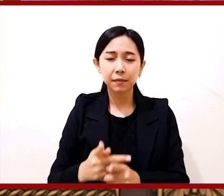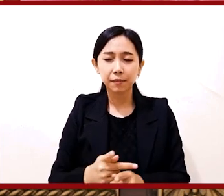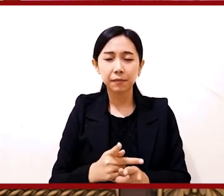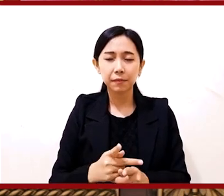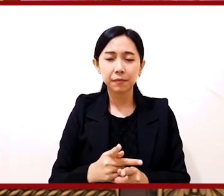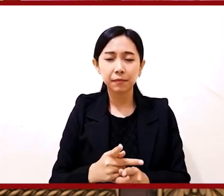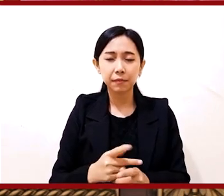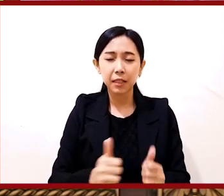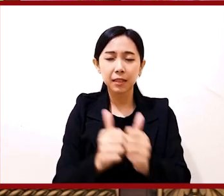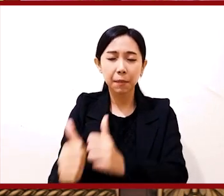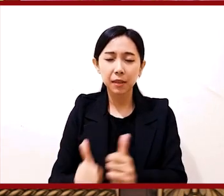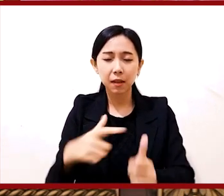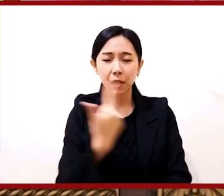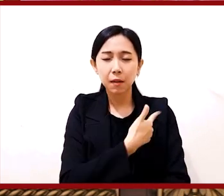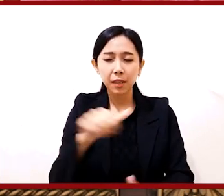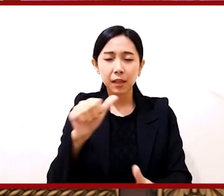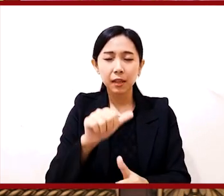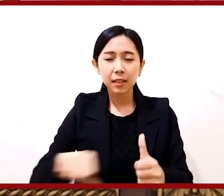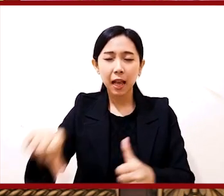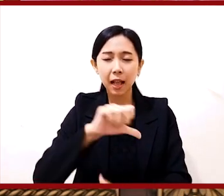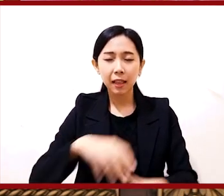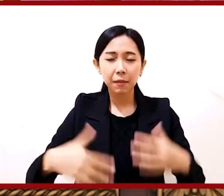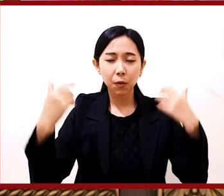menguatkan menghadapi pandemi.